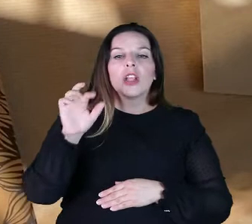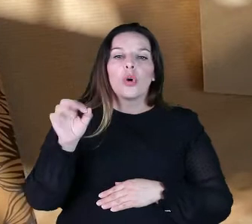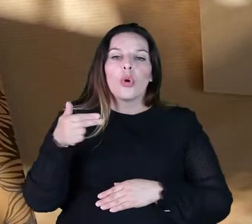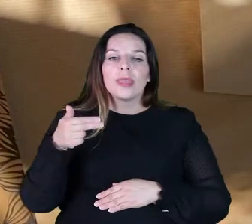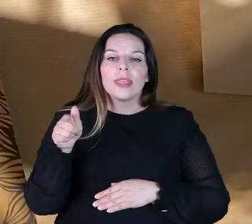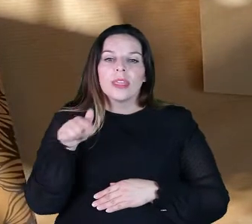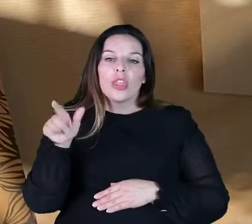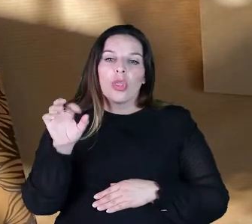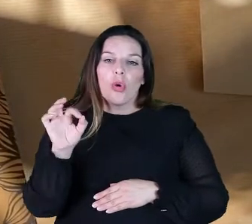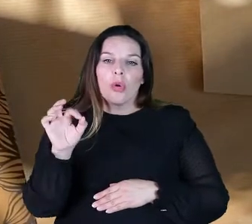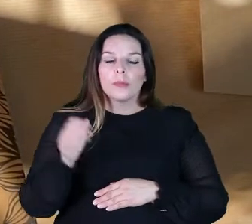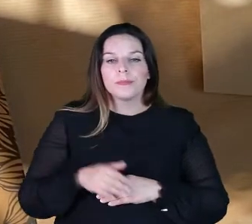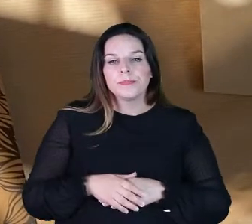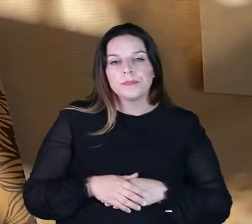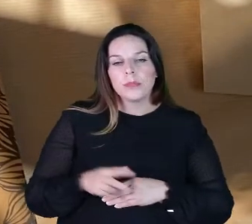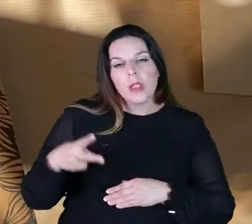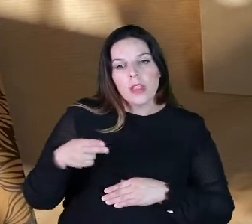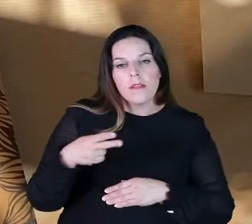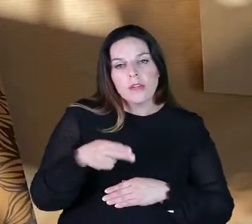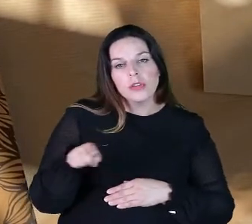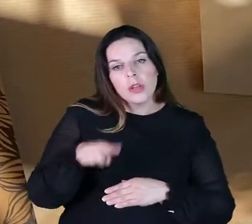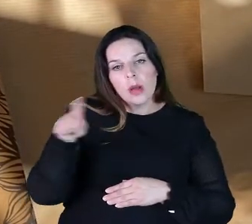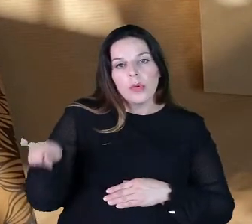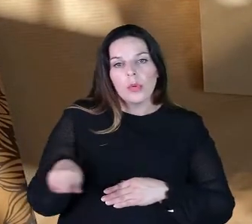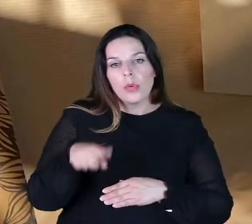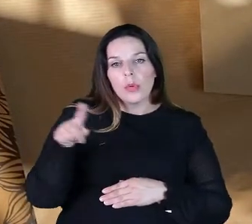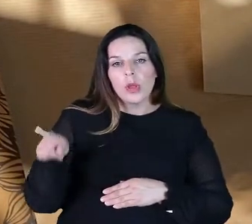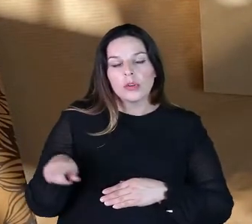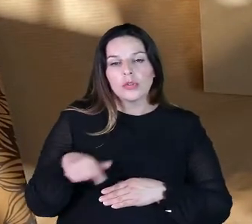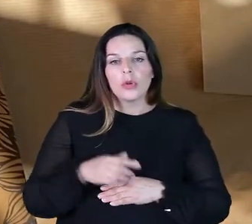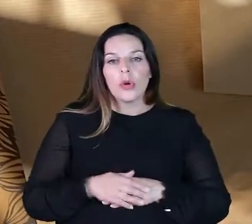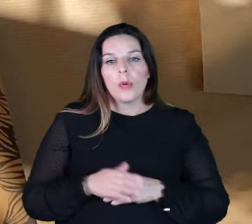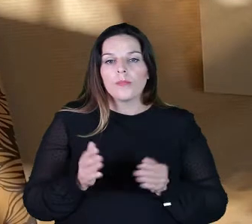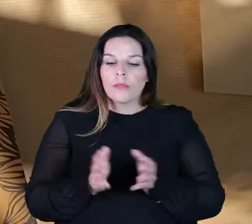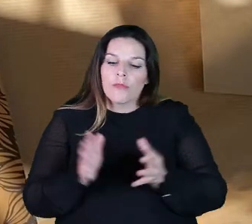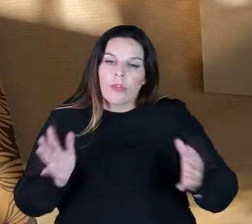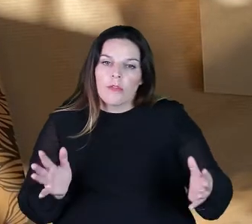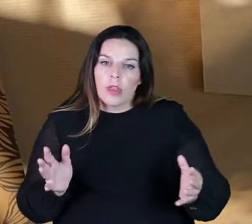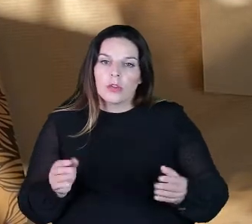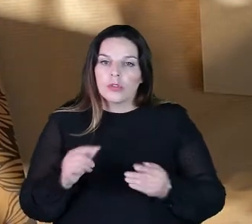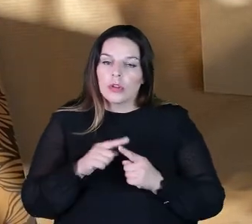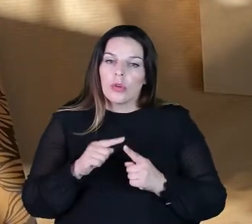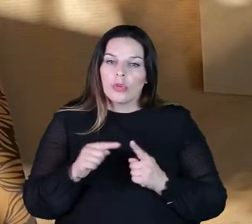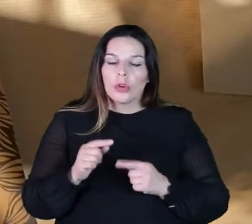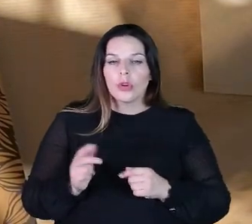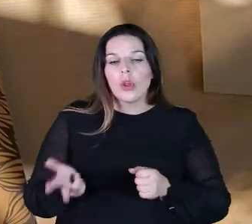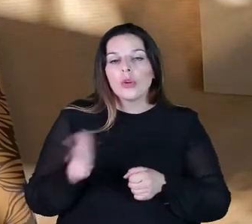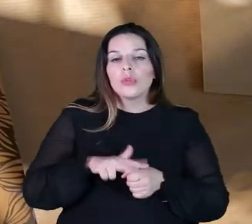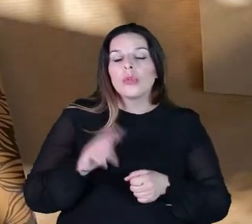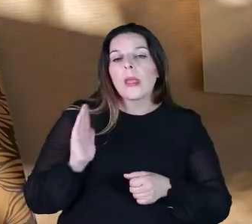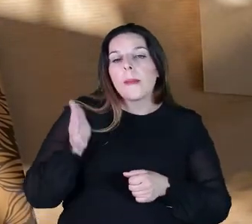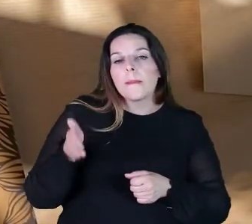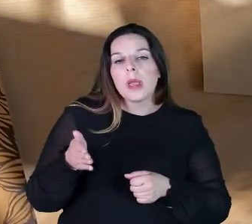I wycinam sobie wokół tego kółeczka odrysowanego takie duże kółeczko, które